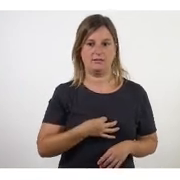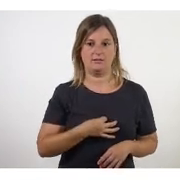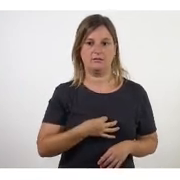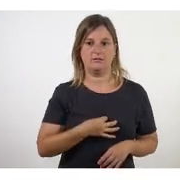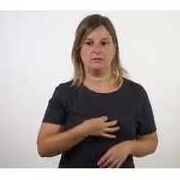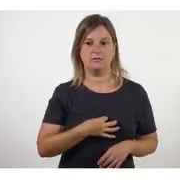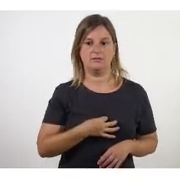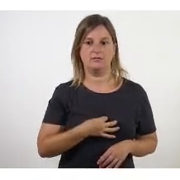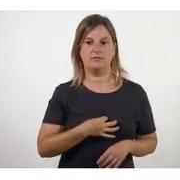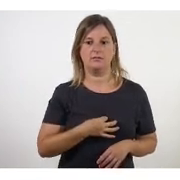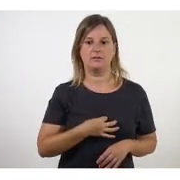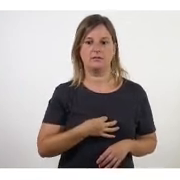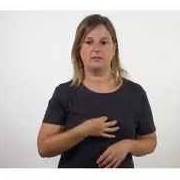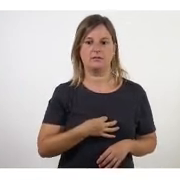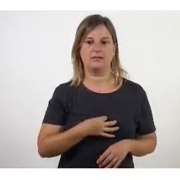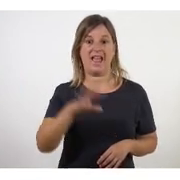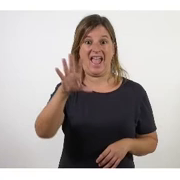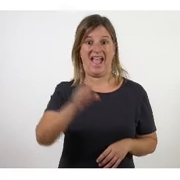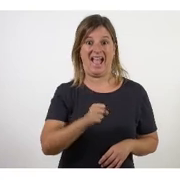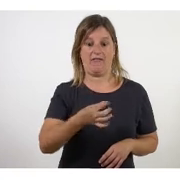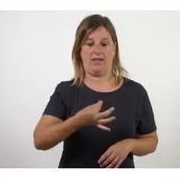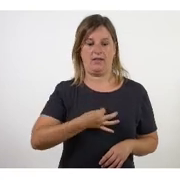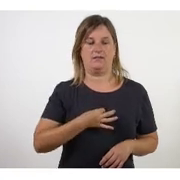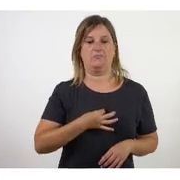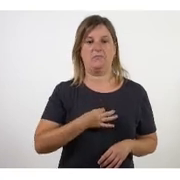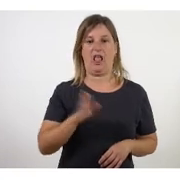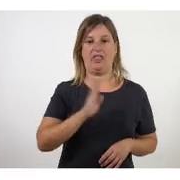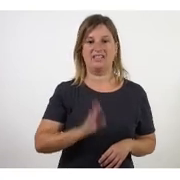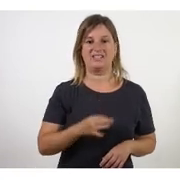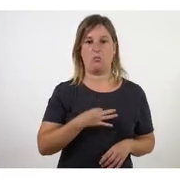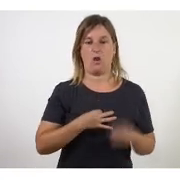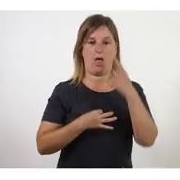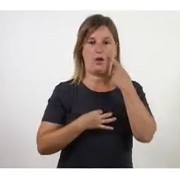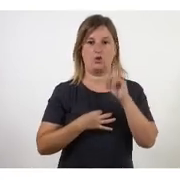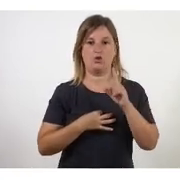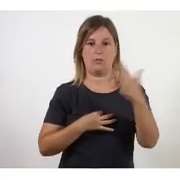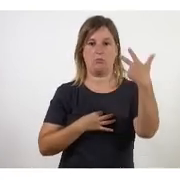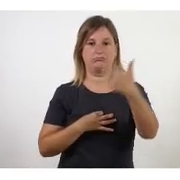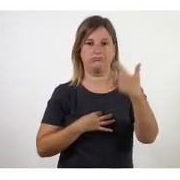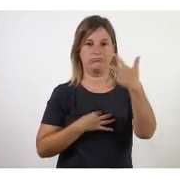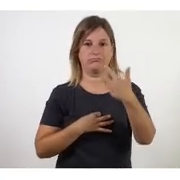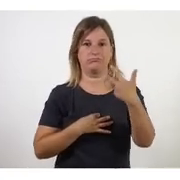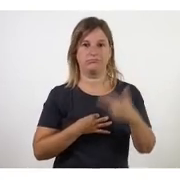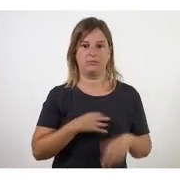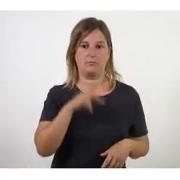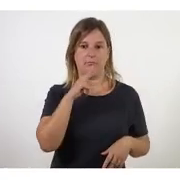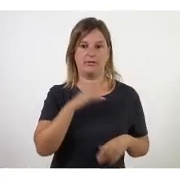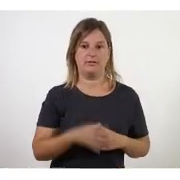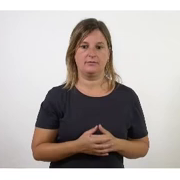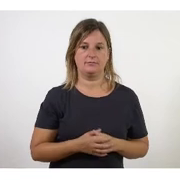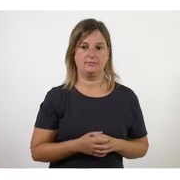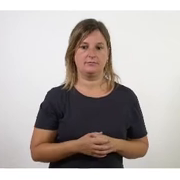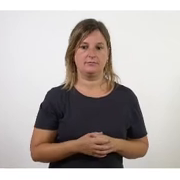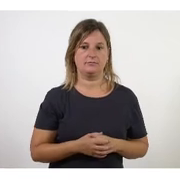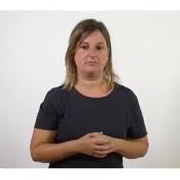entrevistes, agafa't aquest auricular, te'l fiques aquí en el pit, vale? amb la mà, i parla'm.